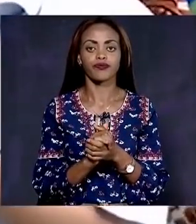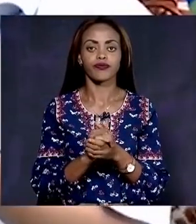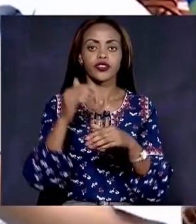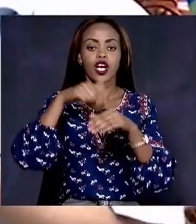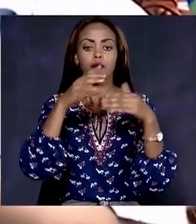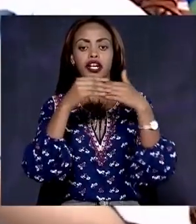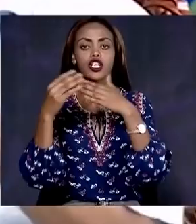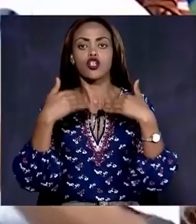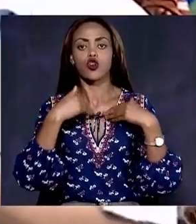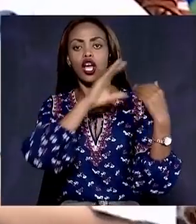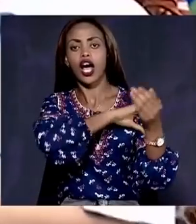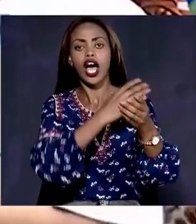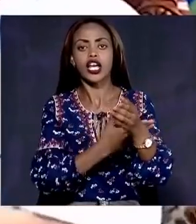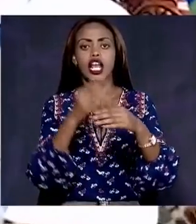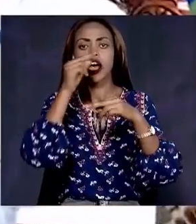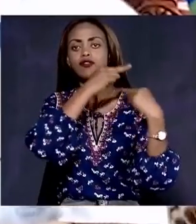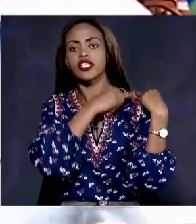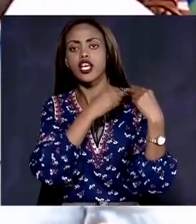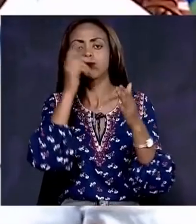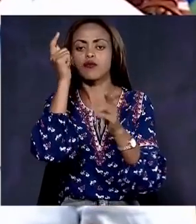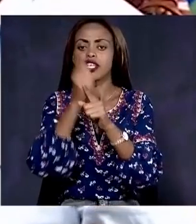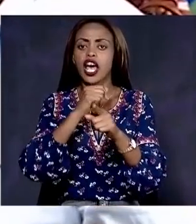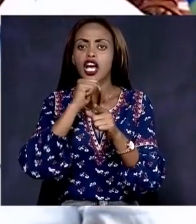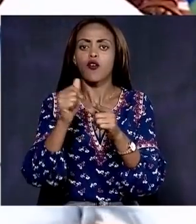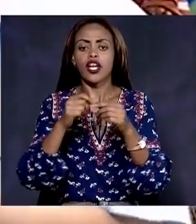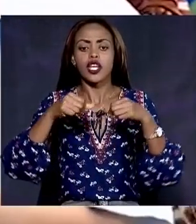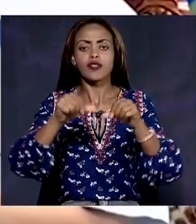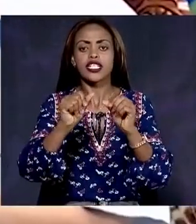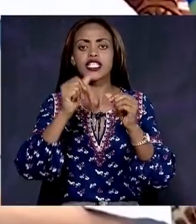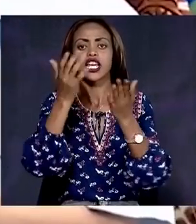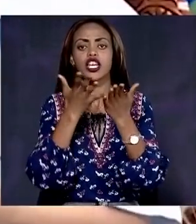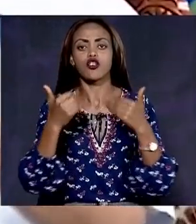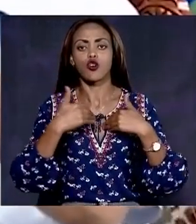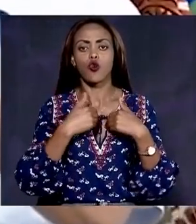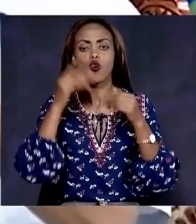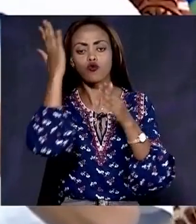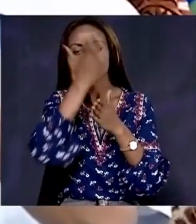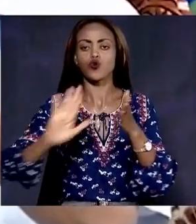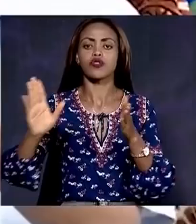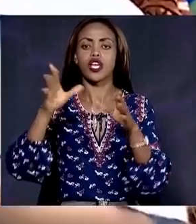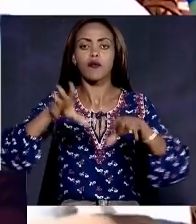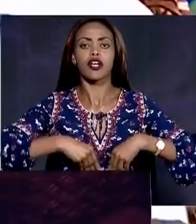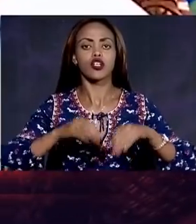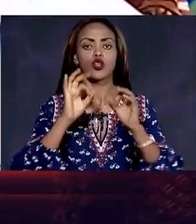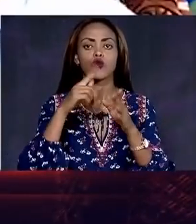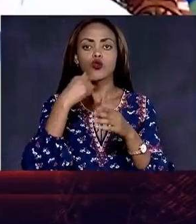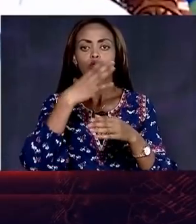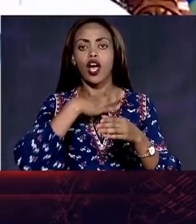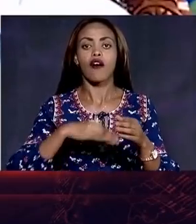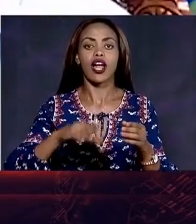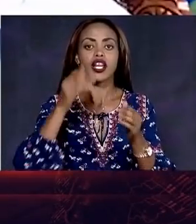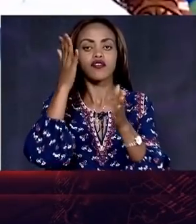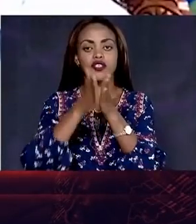اما رحنا زلو حیلی اب سلطان بزی اقباب نیمی قدسال زلو ودلیت فت امتا ابوان نتیل ون کبلو اول فت امیت رحو وحد ایتا